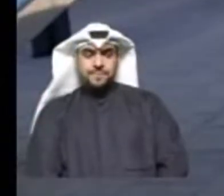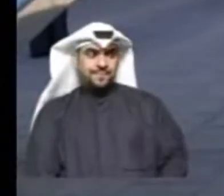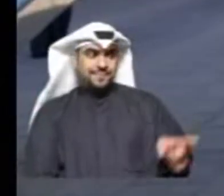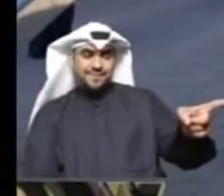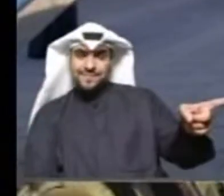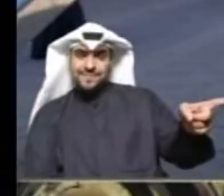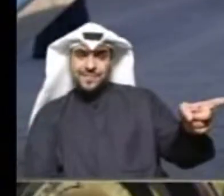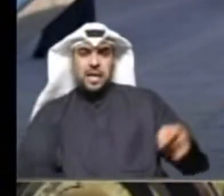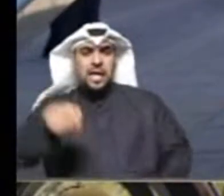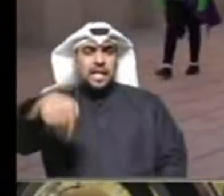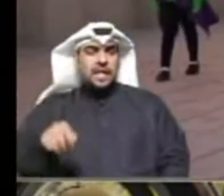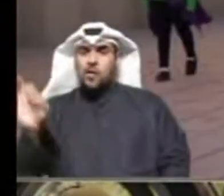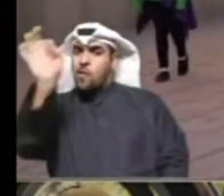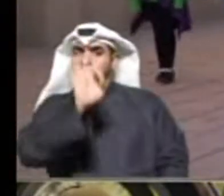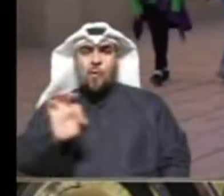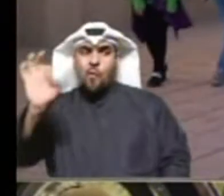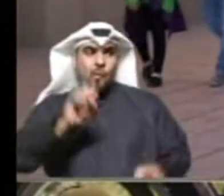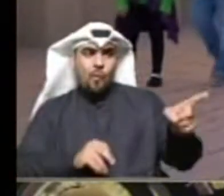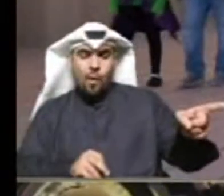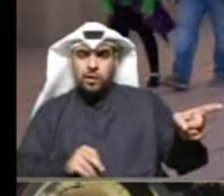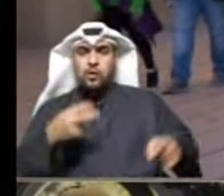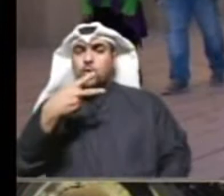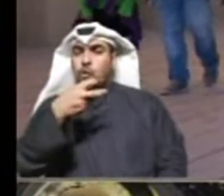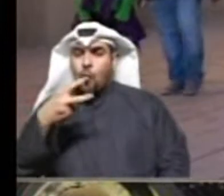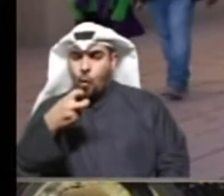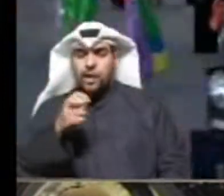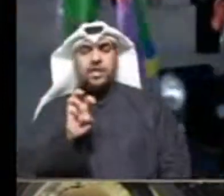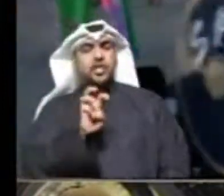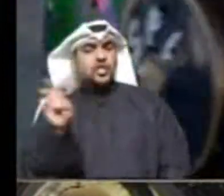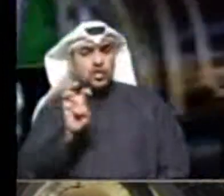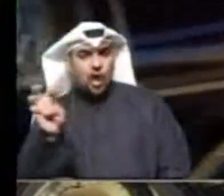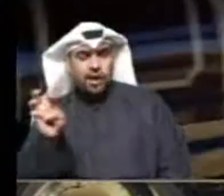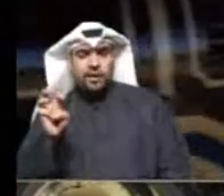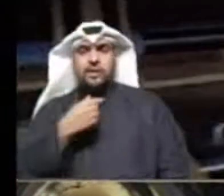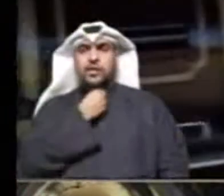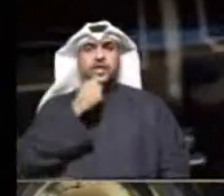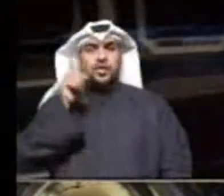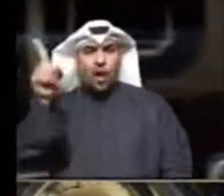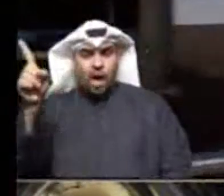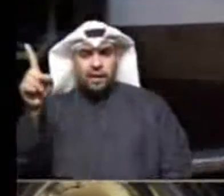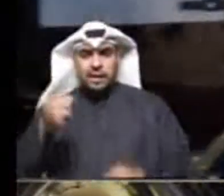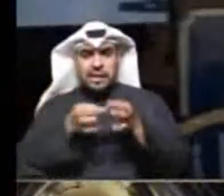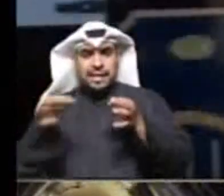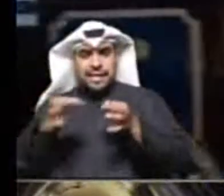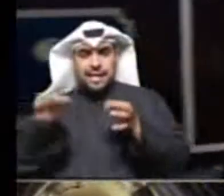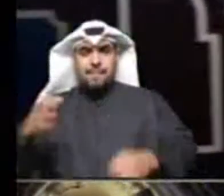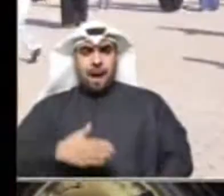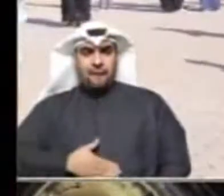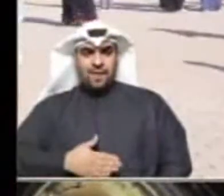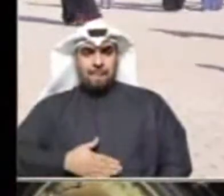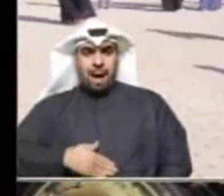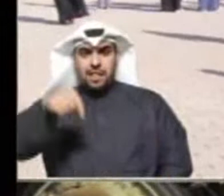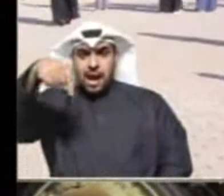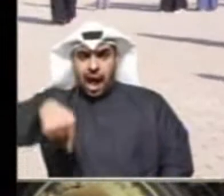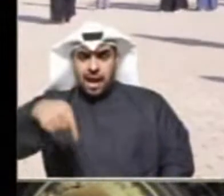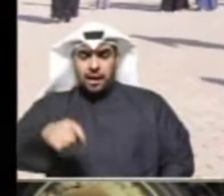في عادة سنوية وصلت لعامها التاسع على التوالي بنجاح منقطع النظير، يشهد مهرجان الموروث